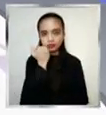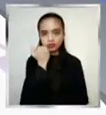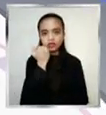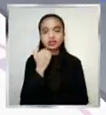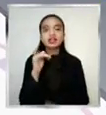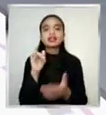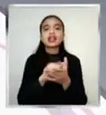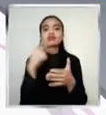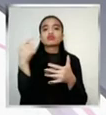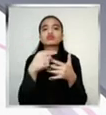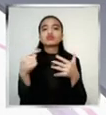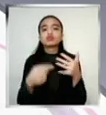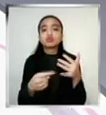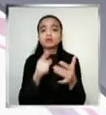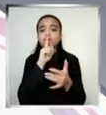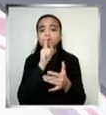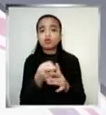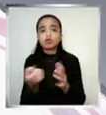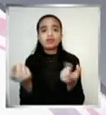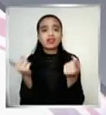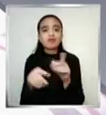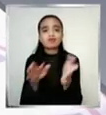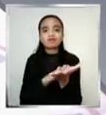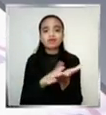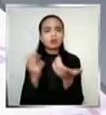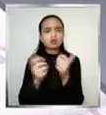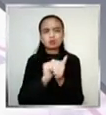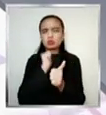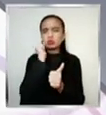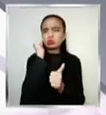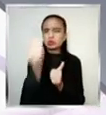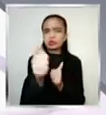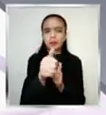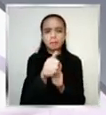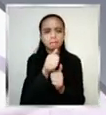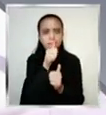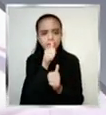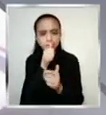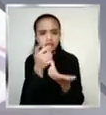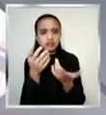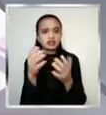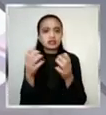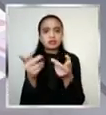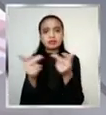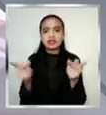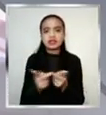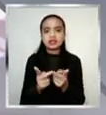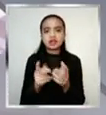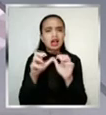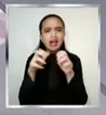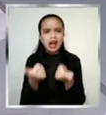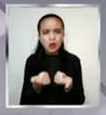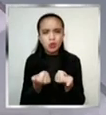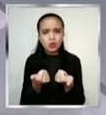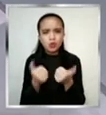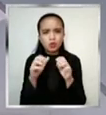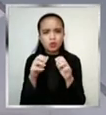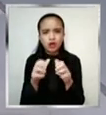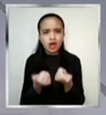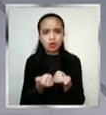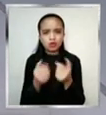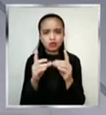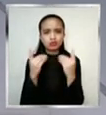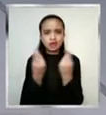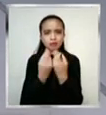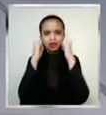ang realidad sa mga eskwelahan, sa mga liblib na lugar. Kaya paano kaya sila makasusunod sa mungkahin ng